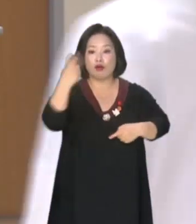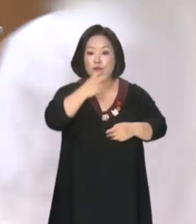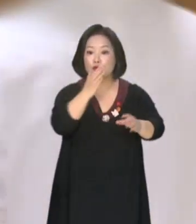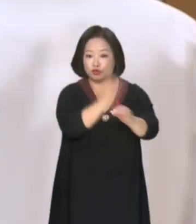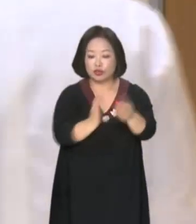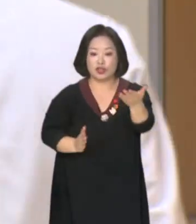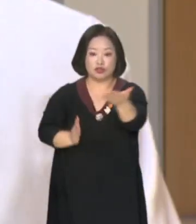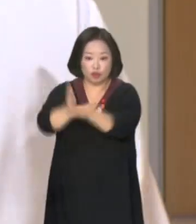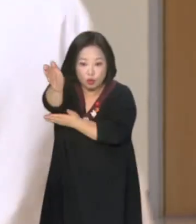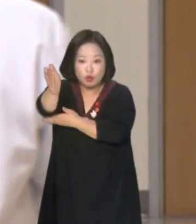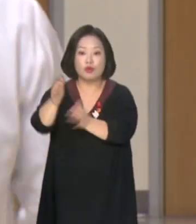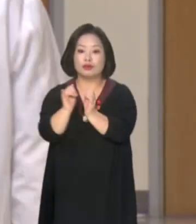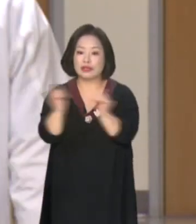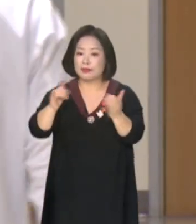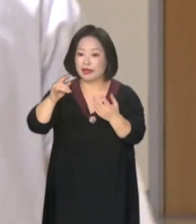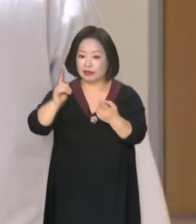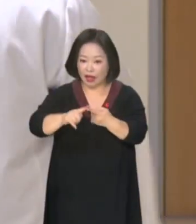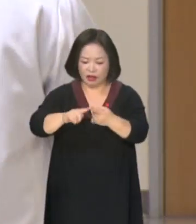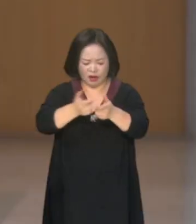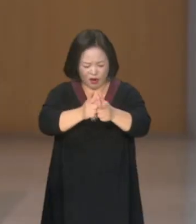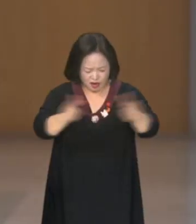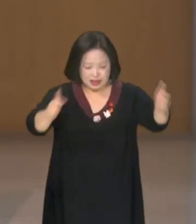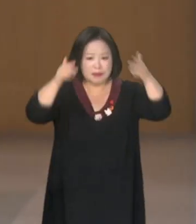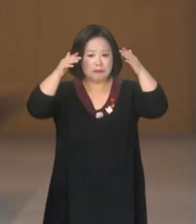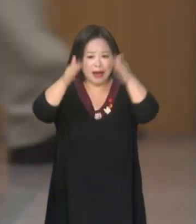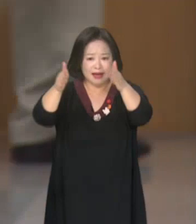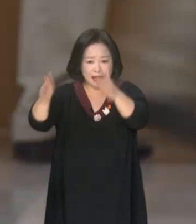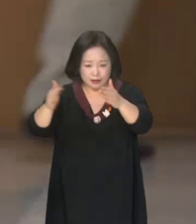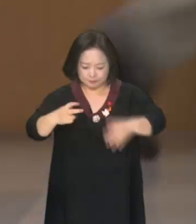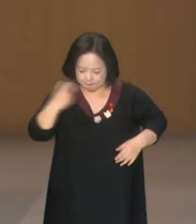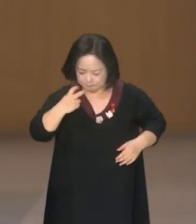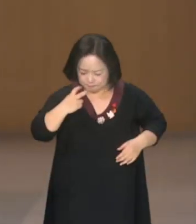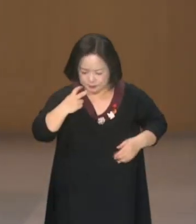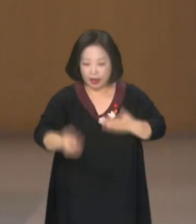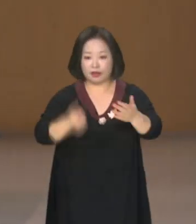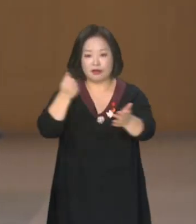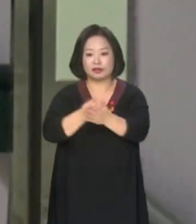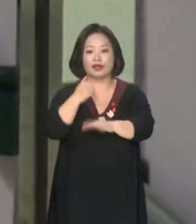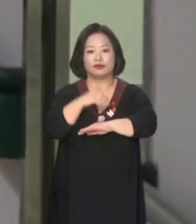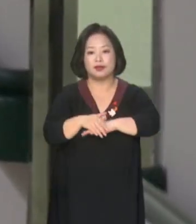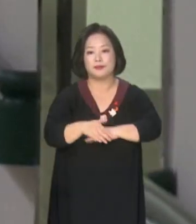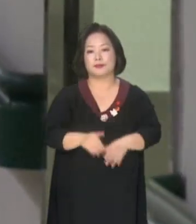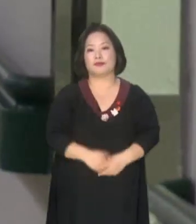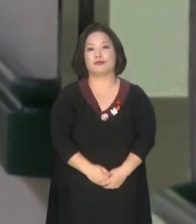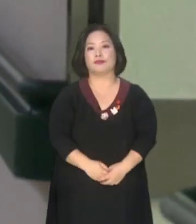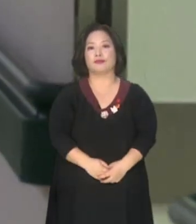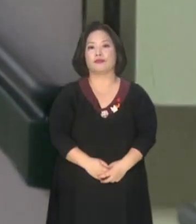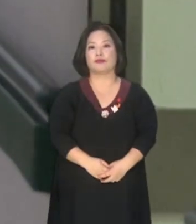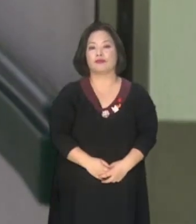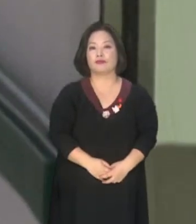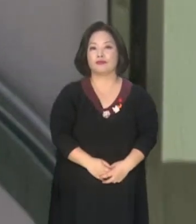전공의 수 편 방향을 결정할 방입니다 연합뉴스 배삼진입니다